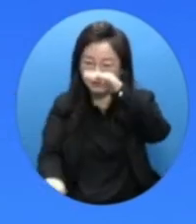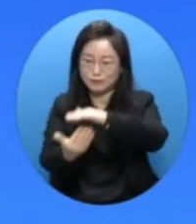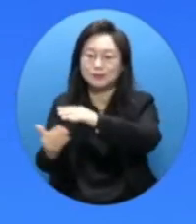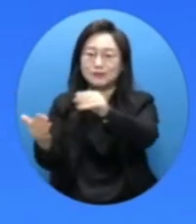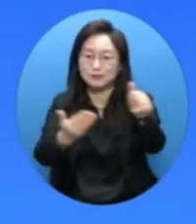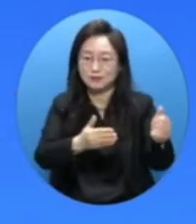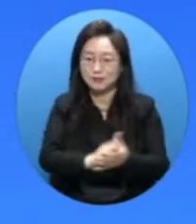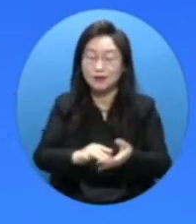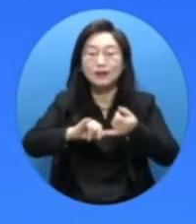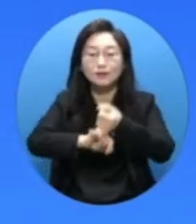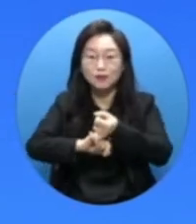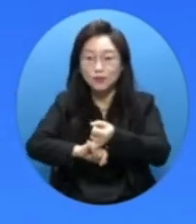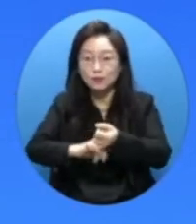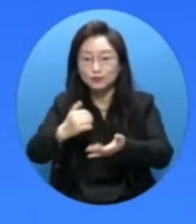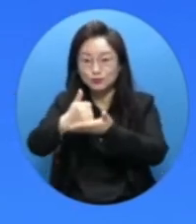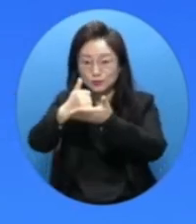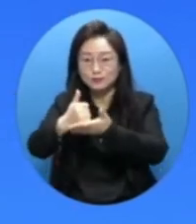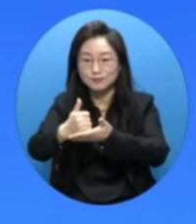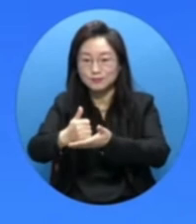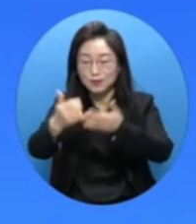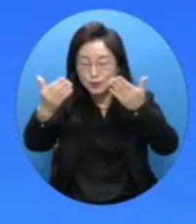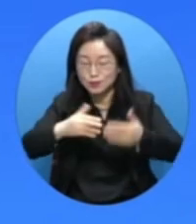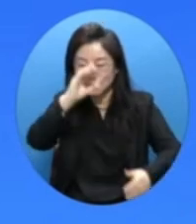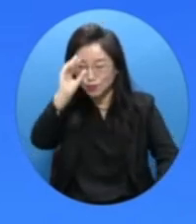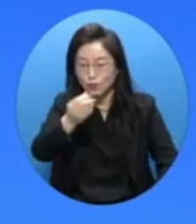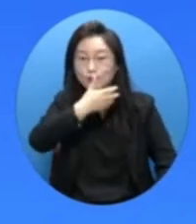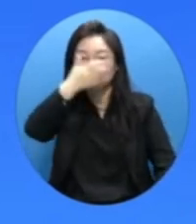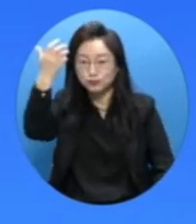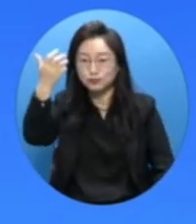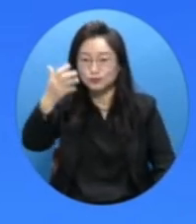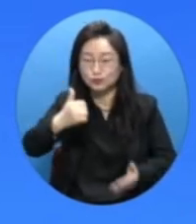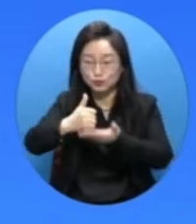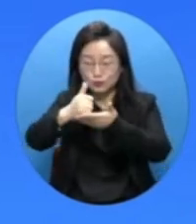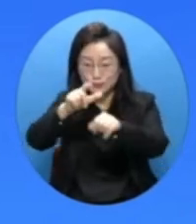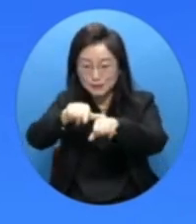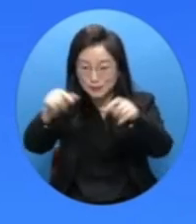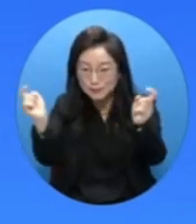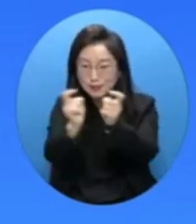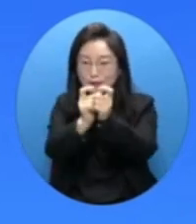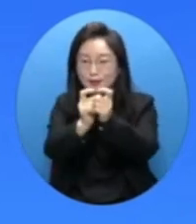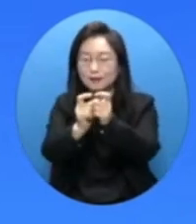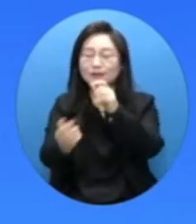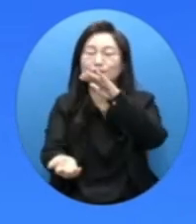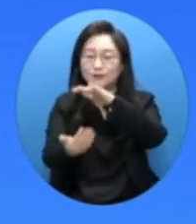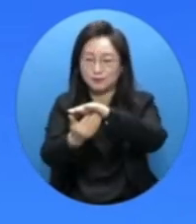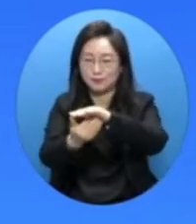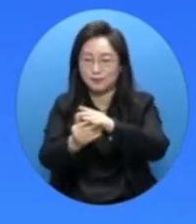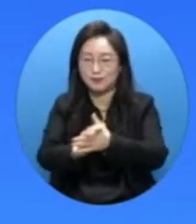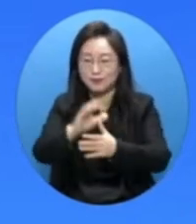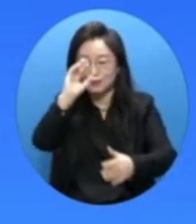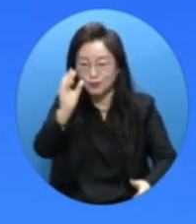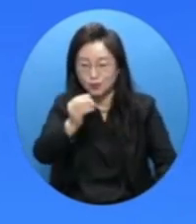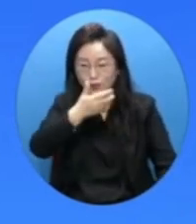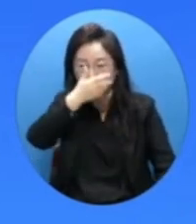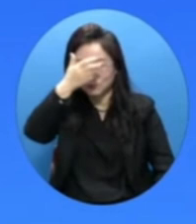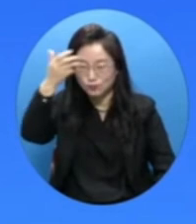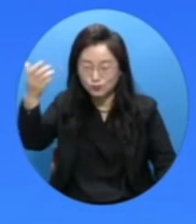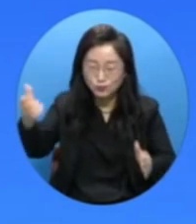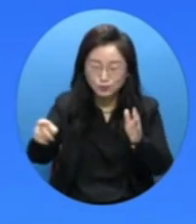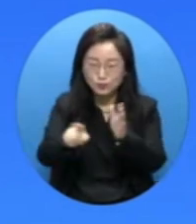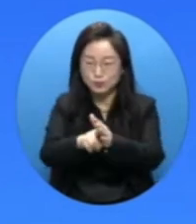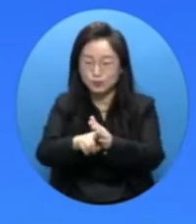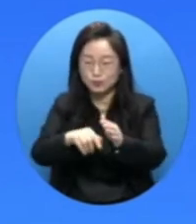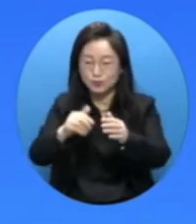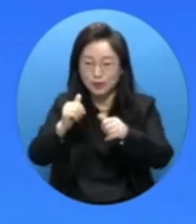반드시 죽여주신 거룩한 꿈은 주님의 때 이루어질 것입니다 그러한 꿈을 꾸고 믿고 나갈 때